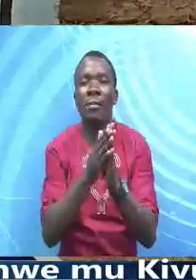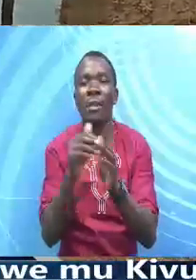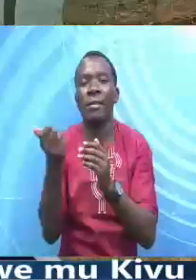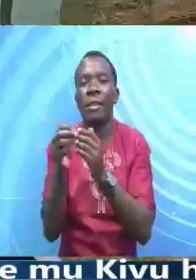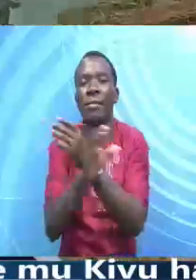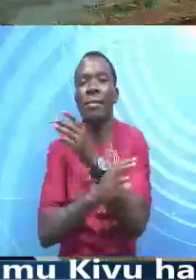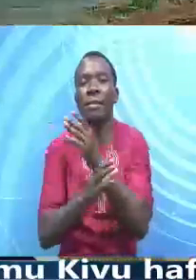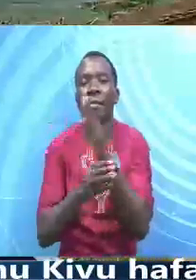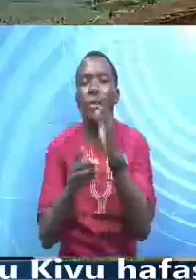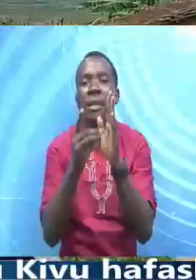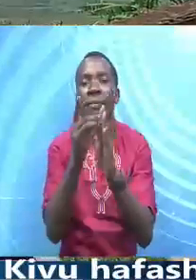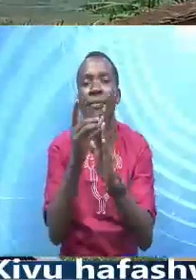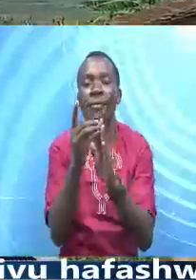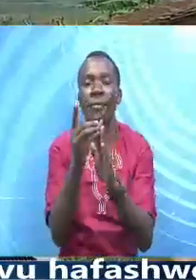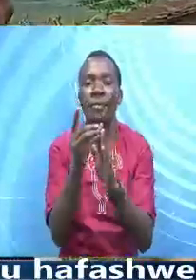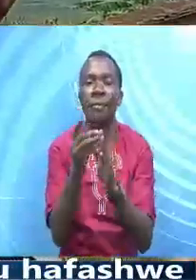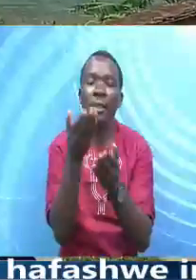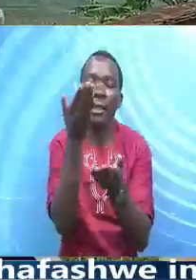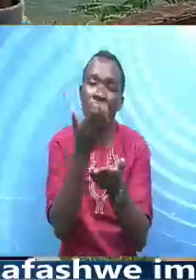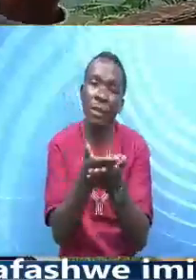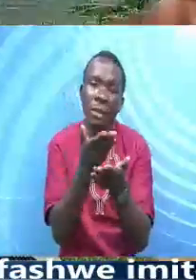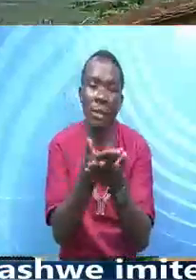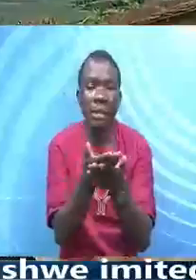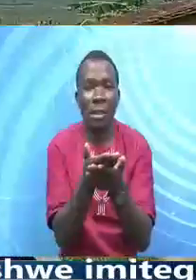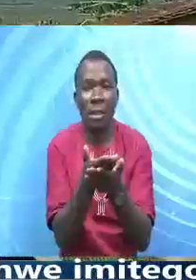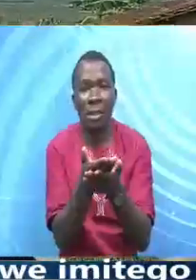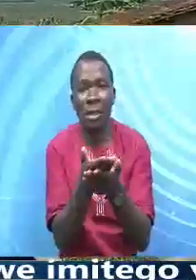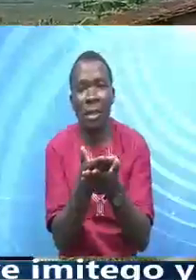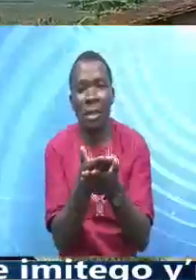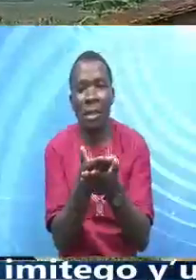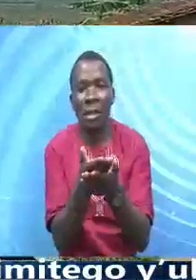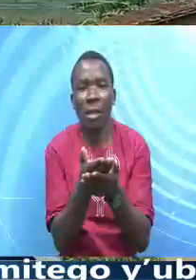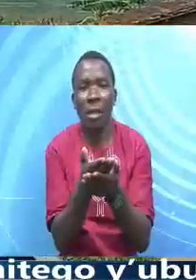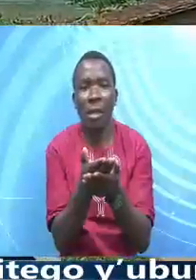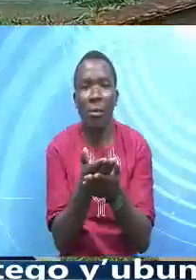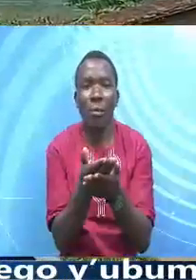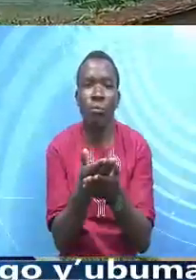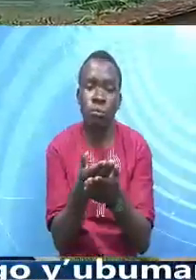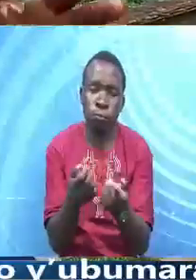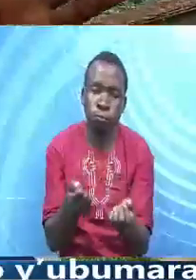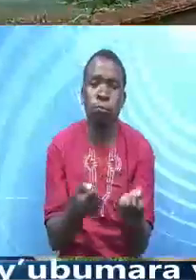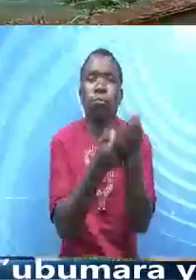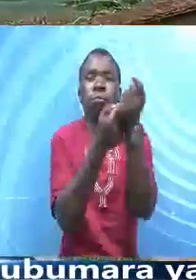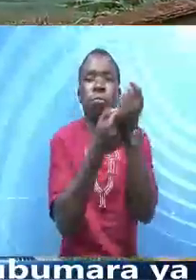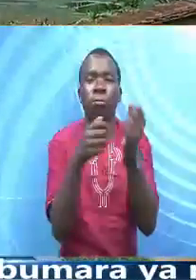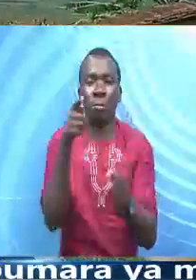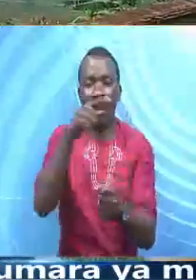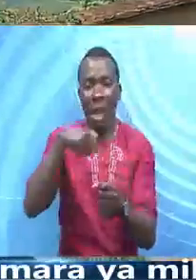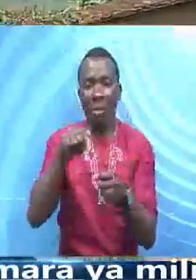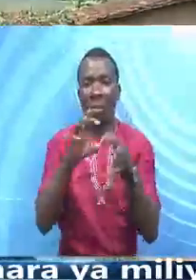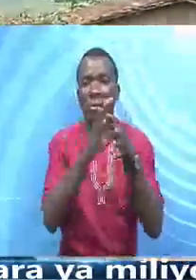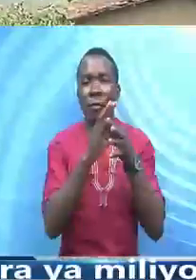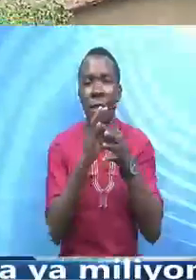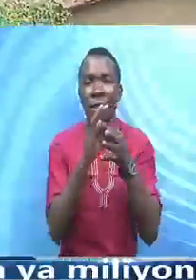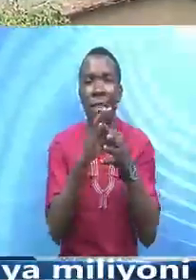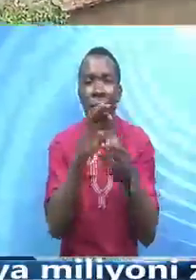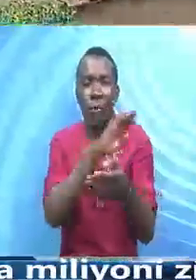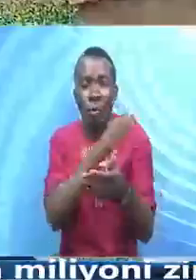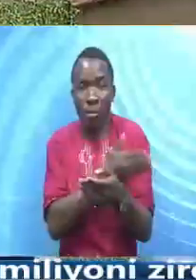imbere. Murakabusaba kutugezaho kujya natwe kudutera izo nkunga, natwe dufatanyije mu ngufu